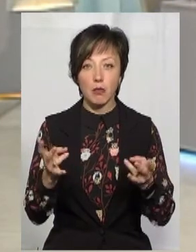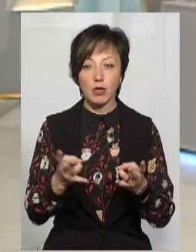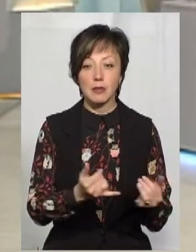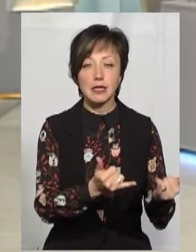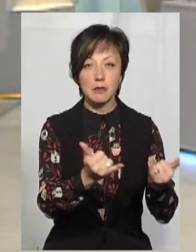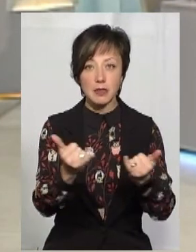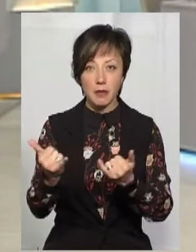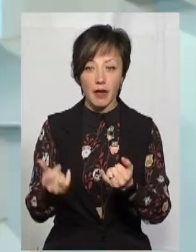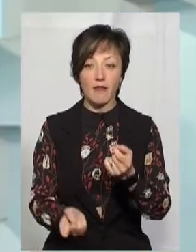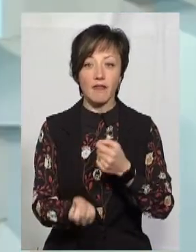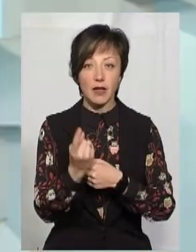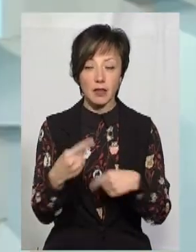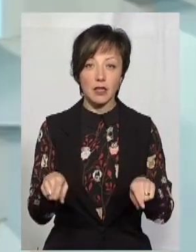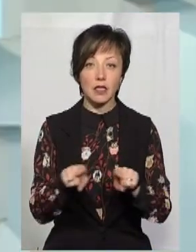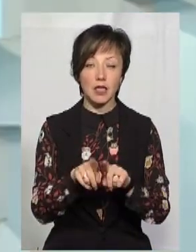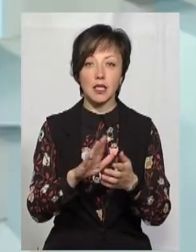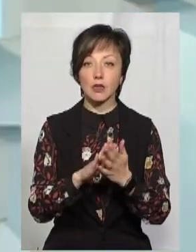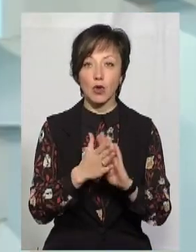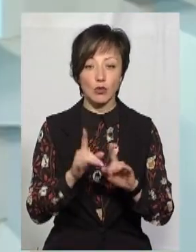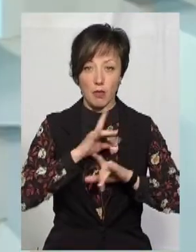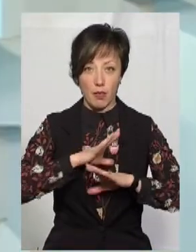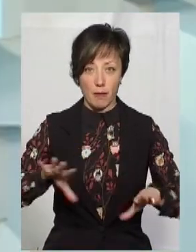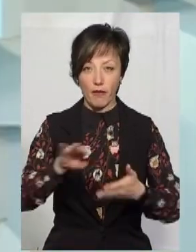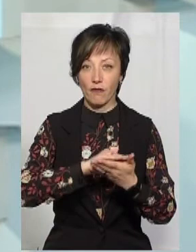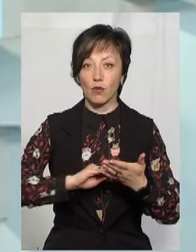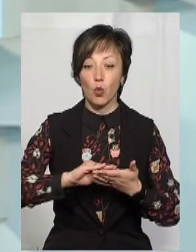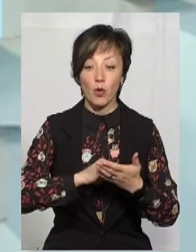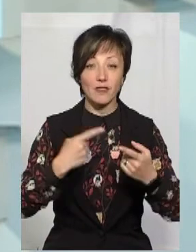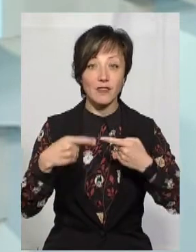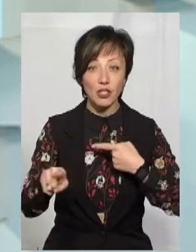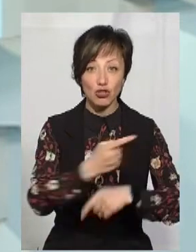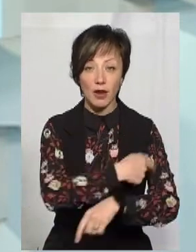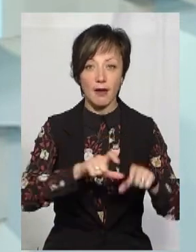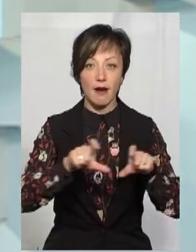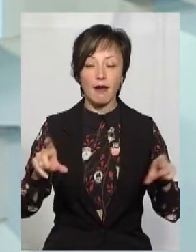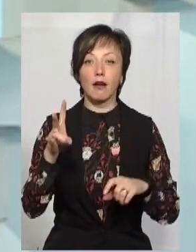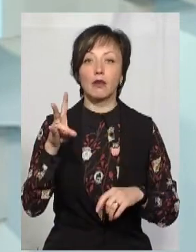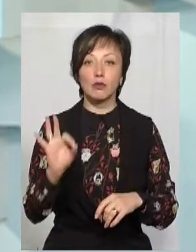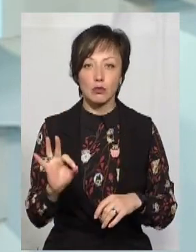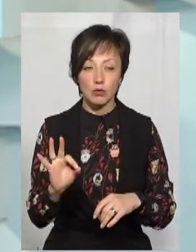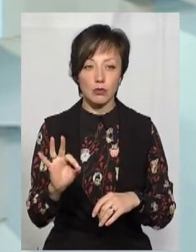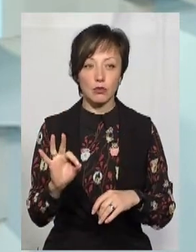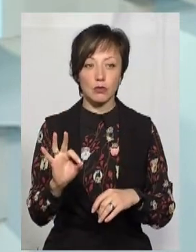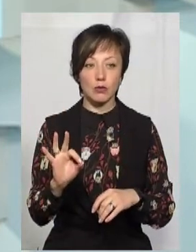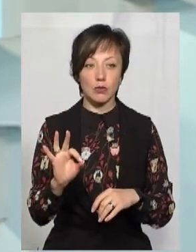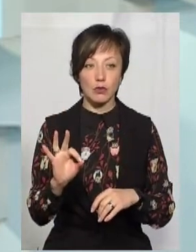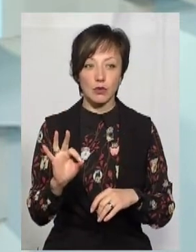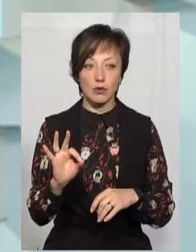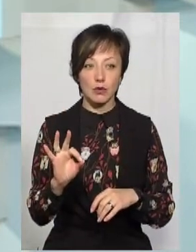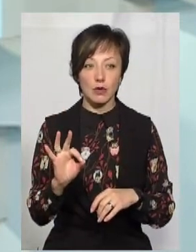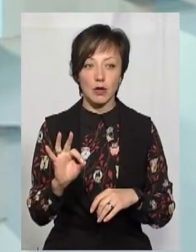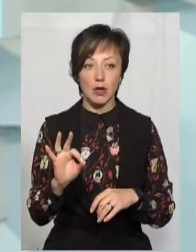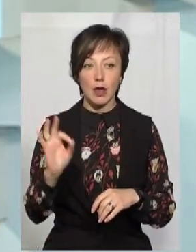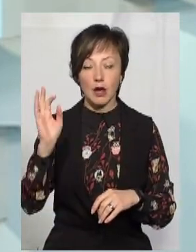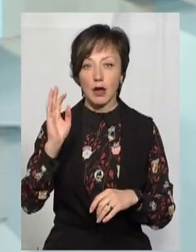щоб, якщо виникне така ситуація, щоб вона не повторювалася в інших лікарнях, але для нас визначена ХІЛ, так званий, так, Хмельницька